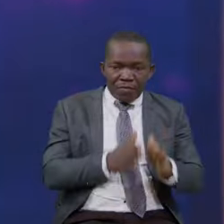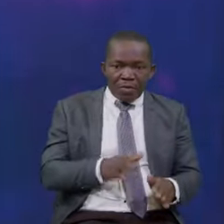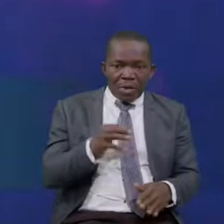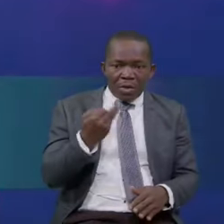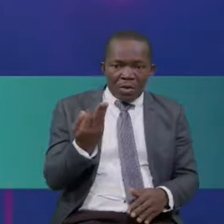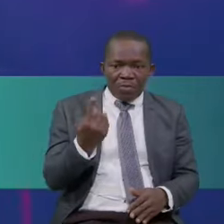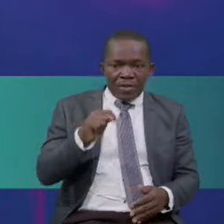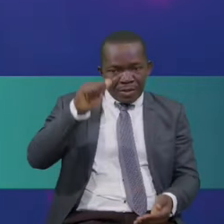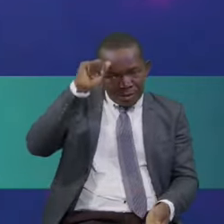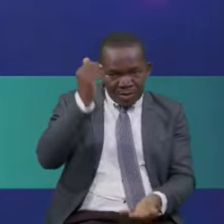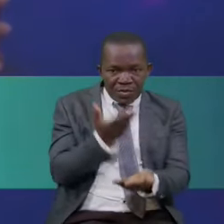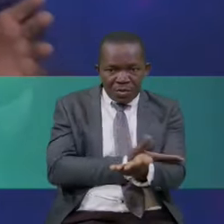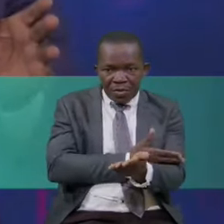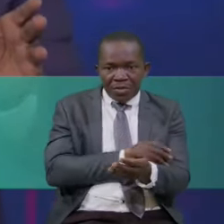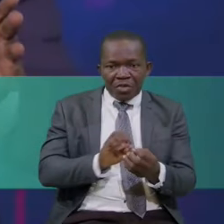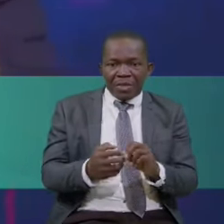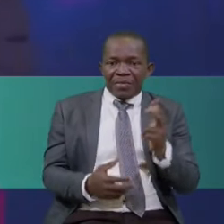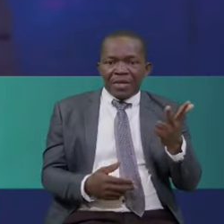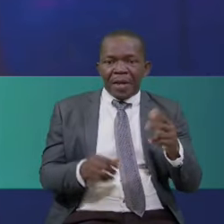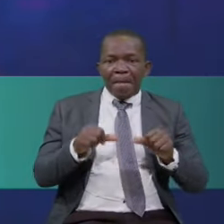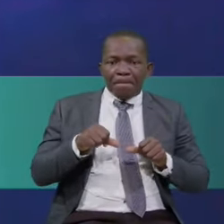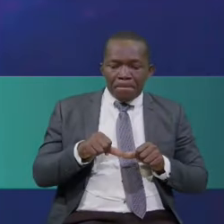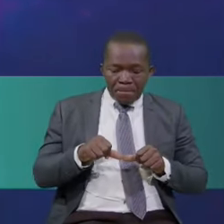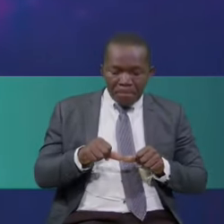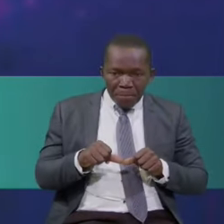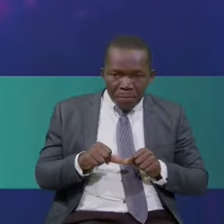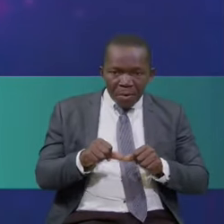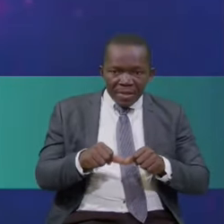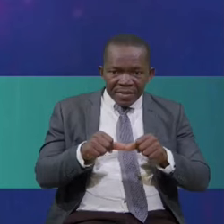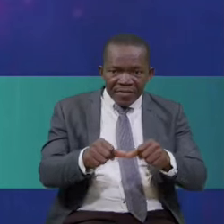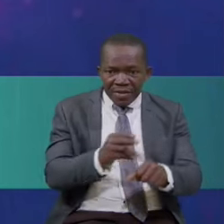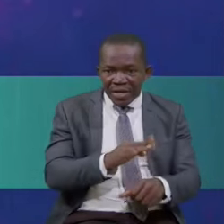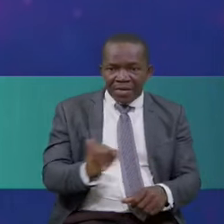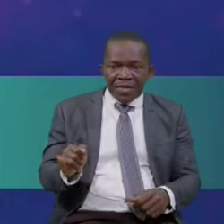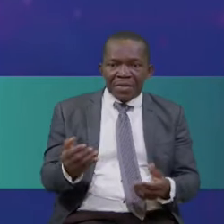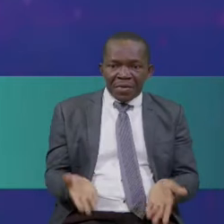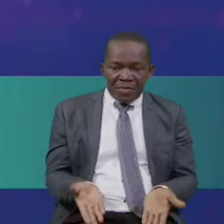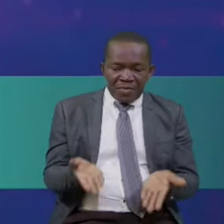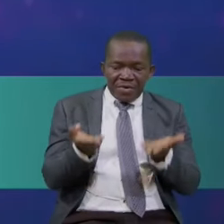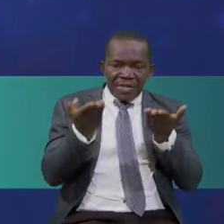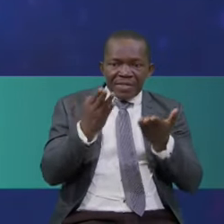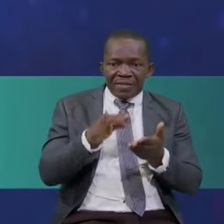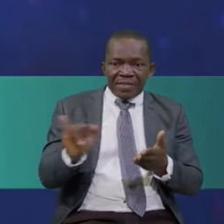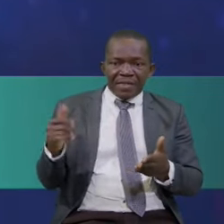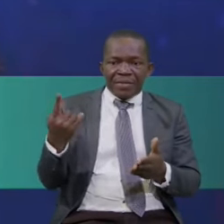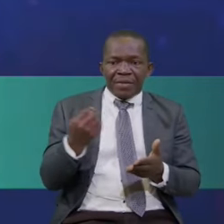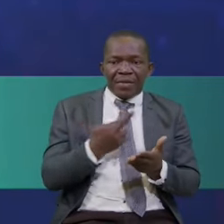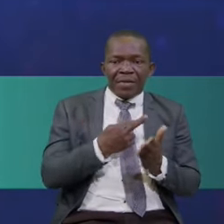élément élev sans cesse les justes à la plit ude du